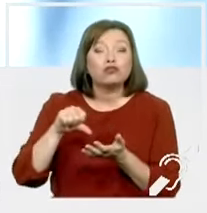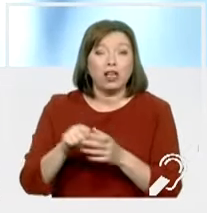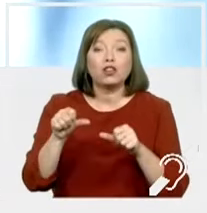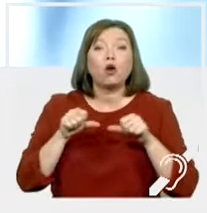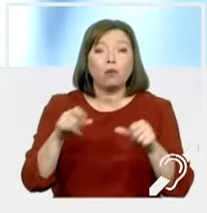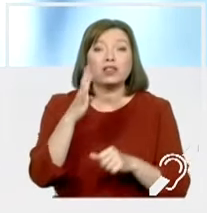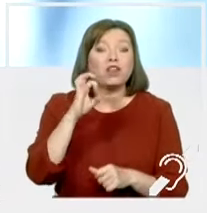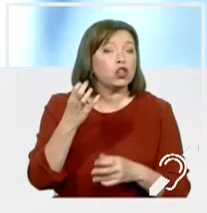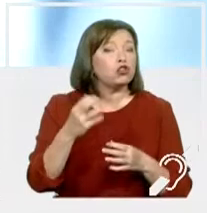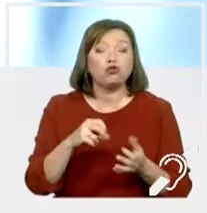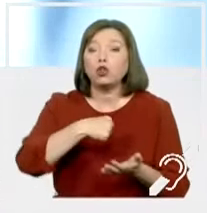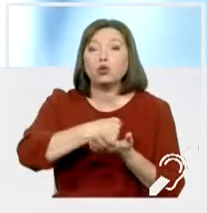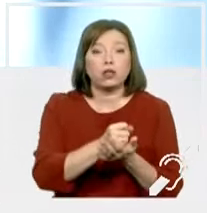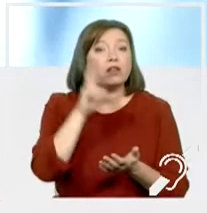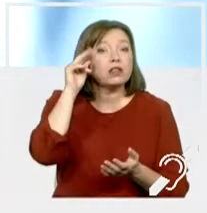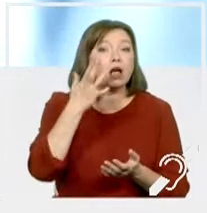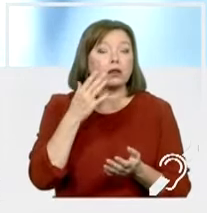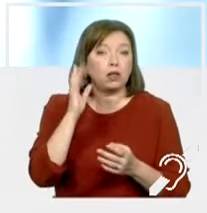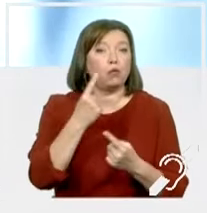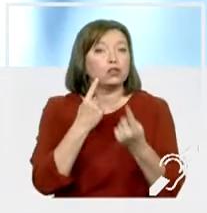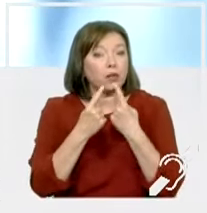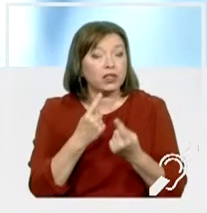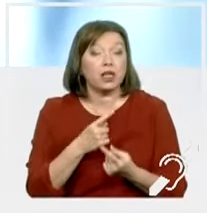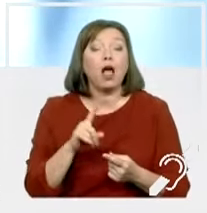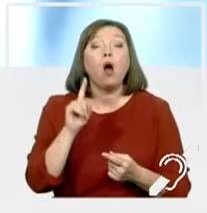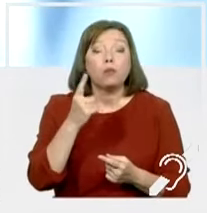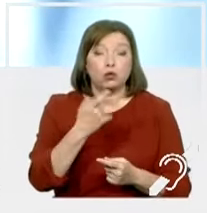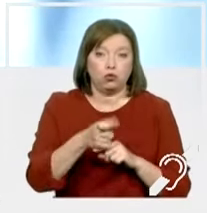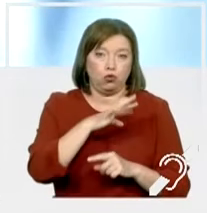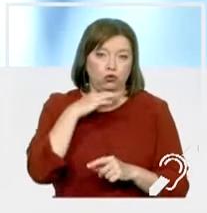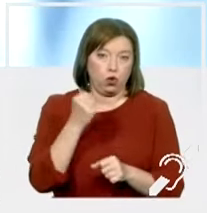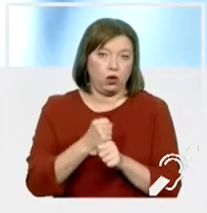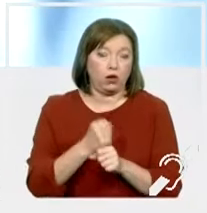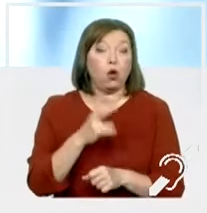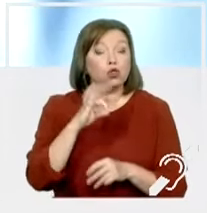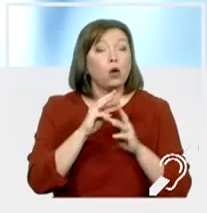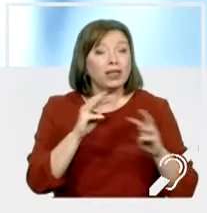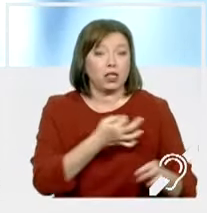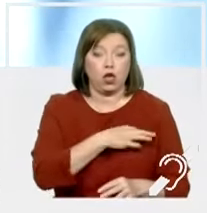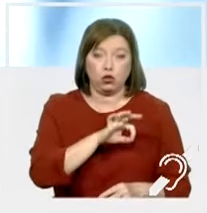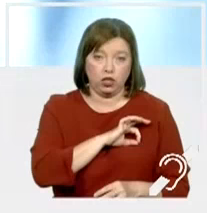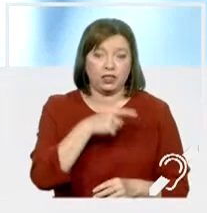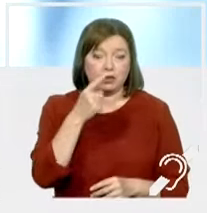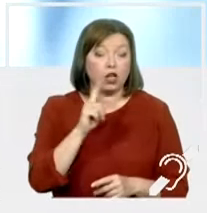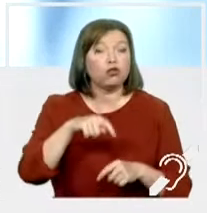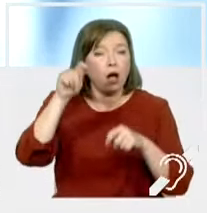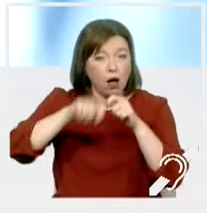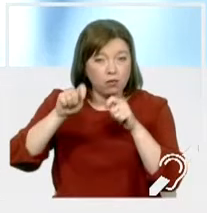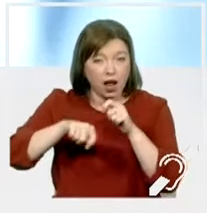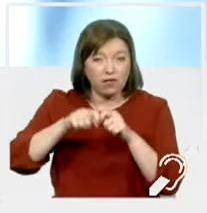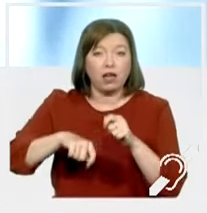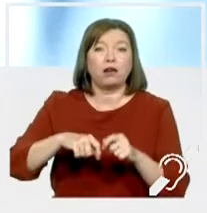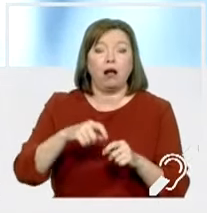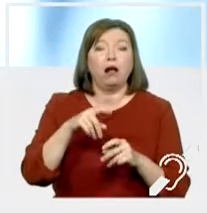Vetting încă nu au stabilit data audierilor, iar motivul ar fi volumul mare de lucru. Totuși, ministrul Justiției susține că evaluarea externă